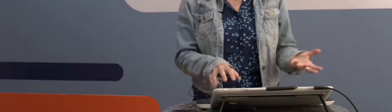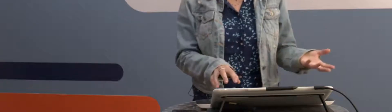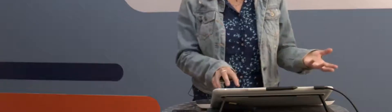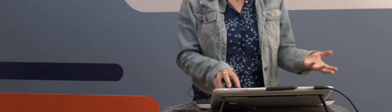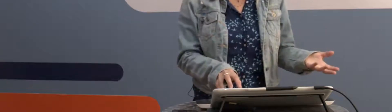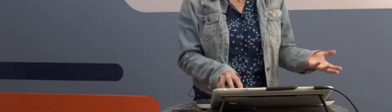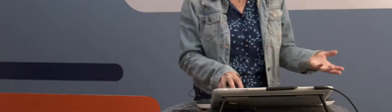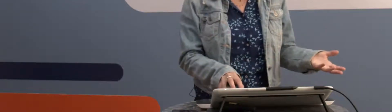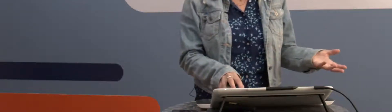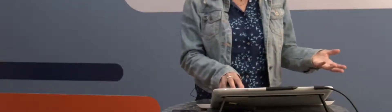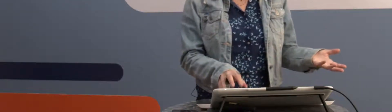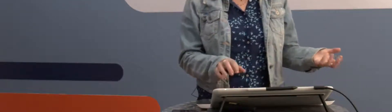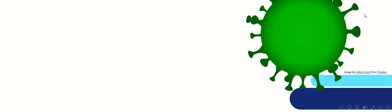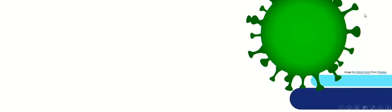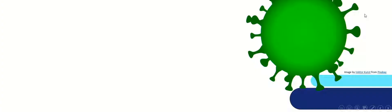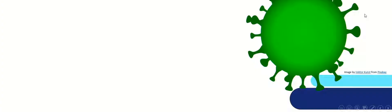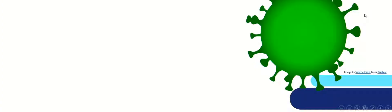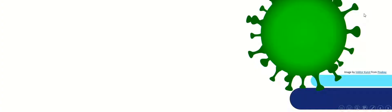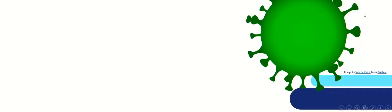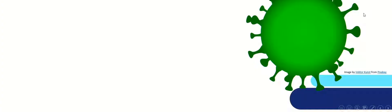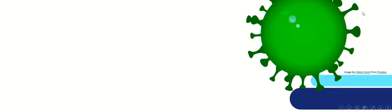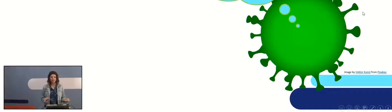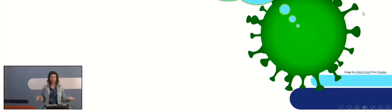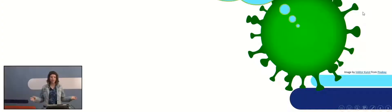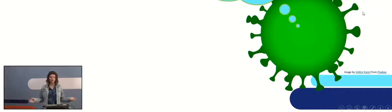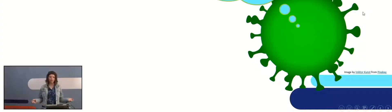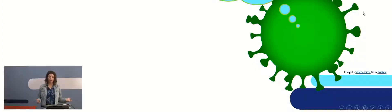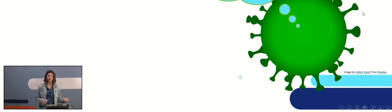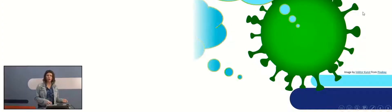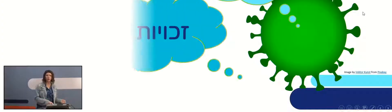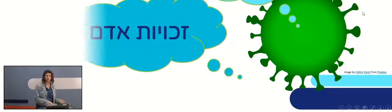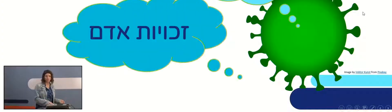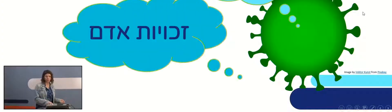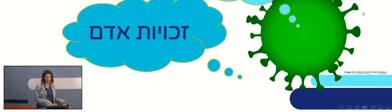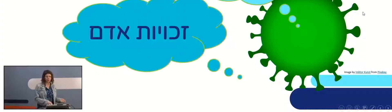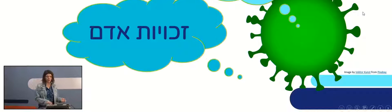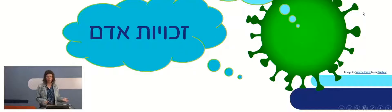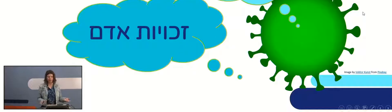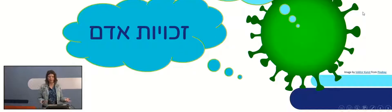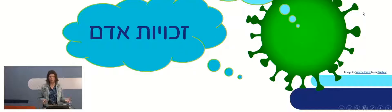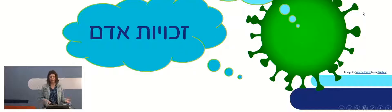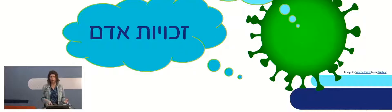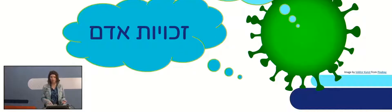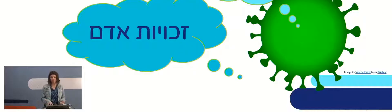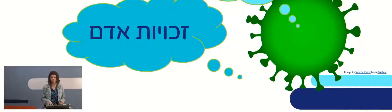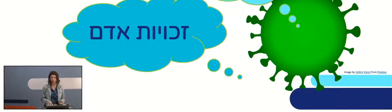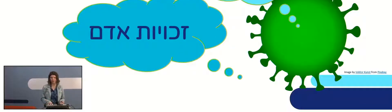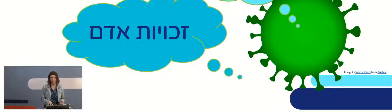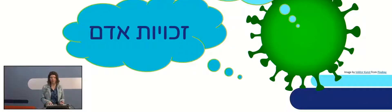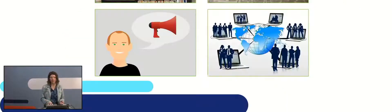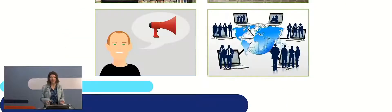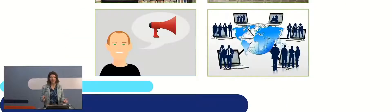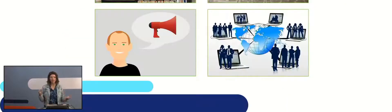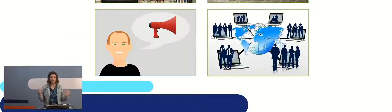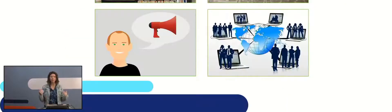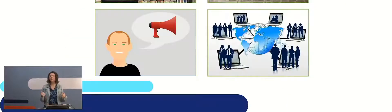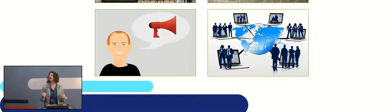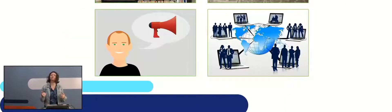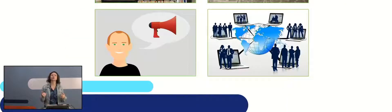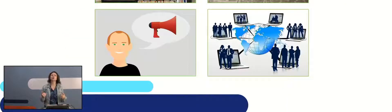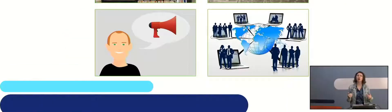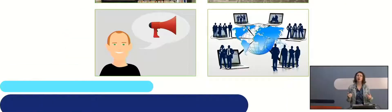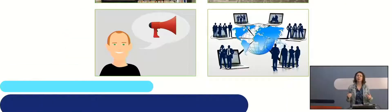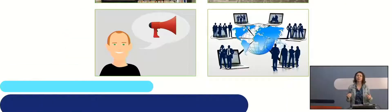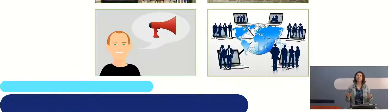ביטוי במדיה. אז בואו נתחיל. מה נלמד היום? יש לנו מושגים, מדיה וזכויות אדם. אם נדבר